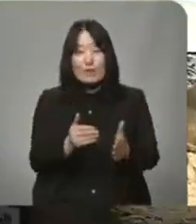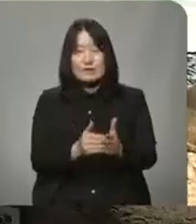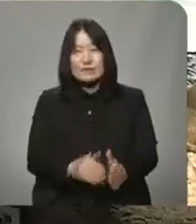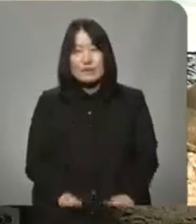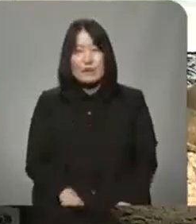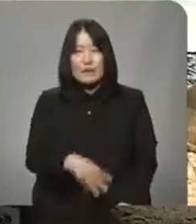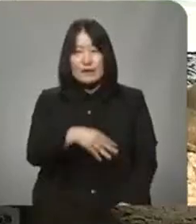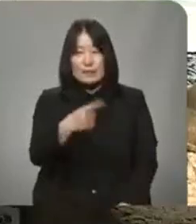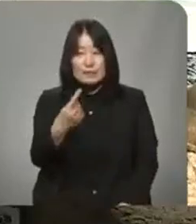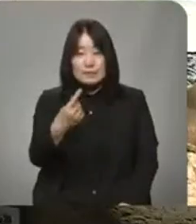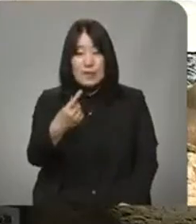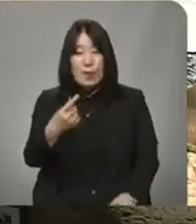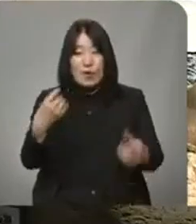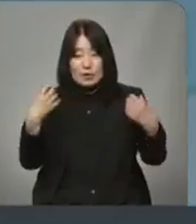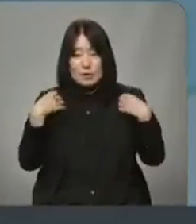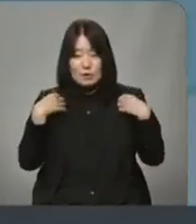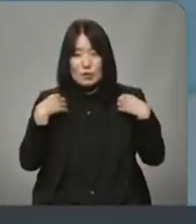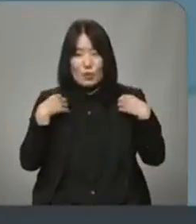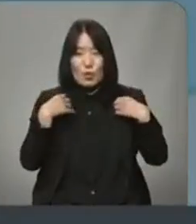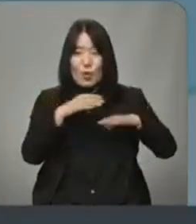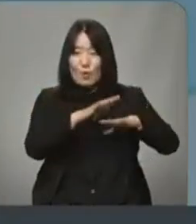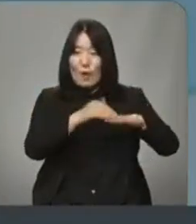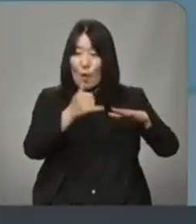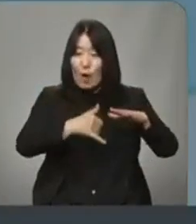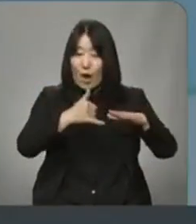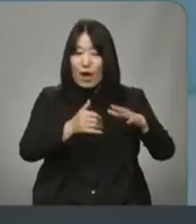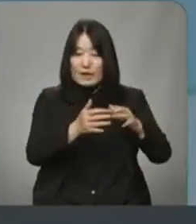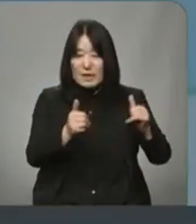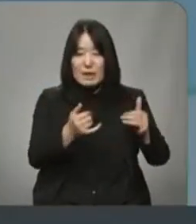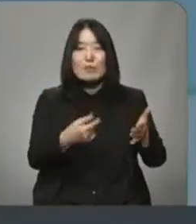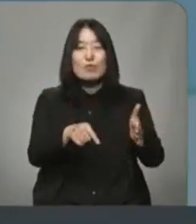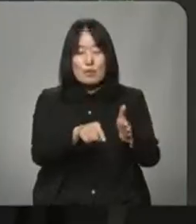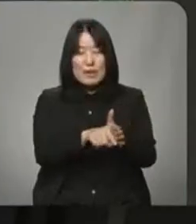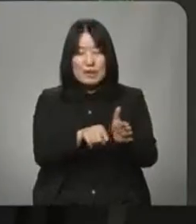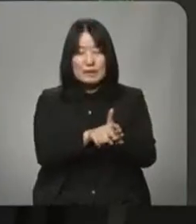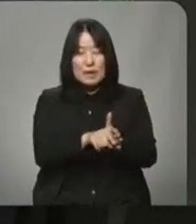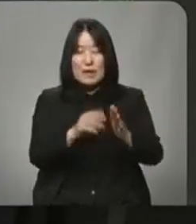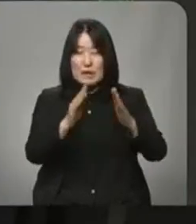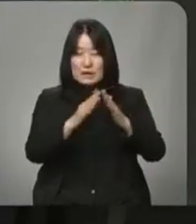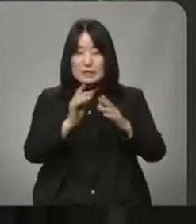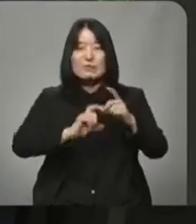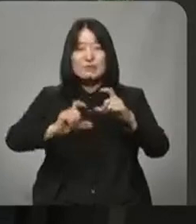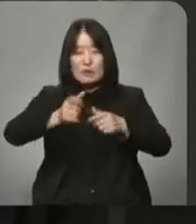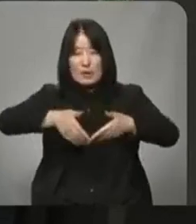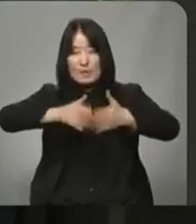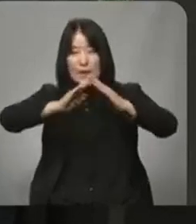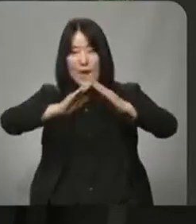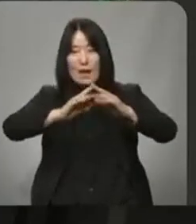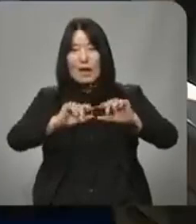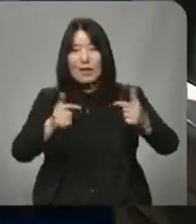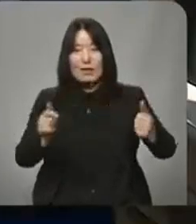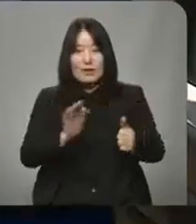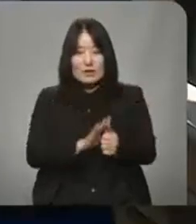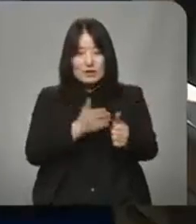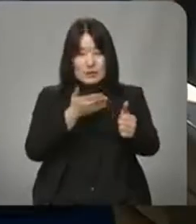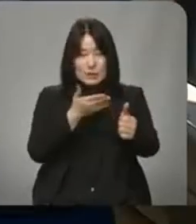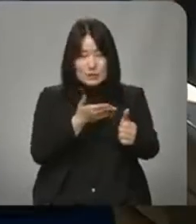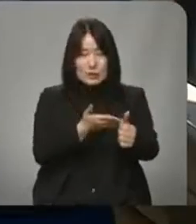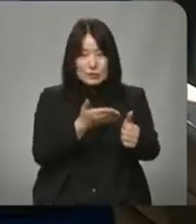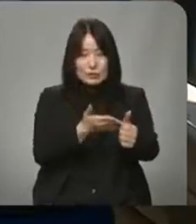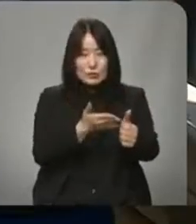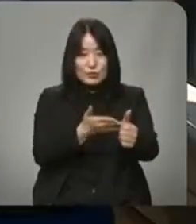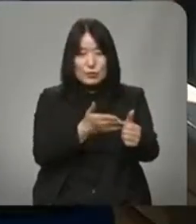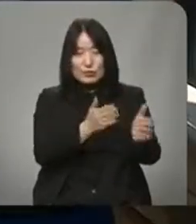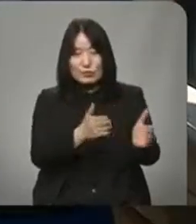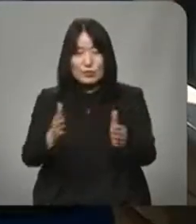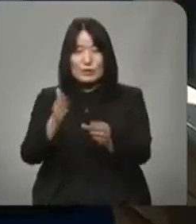삼척시가 올해 귀농귀촌 의지가 있는 도시민들을 위한 숙소를 추가로 건립하기로 하는 등 다양한 지원책도 잇따르고